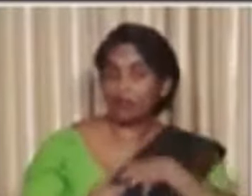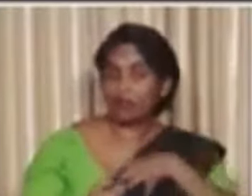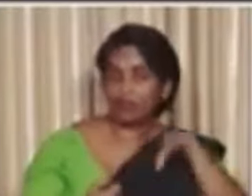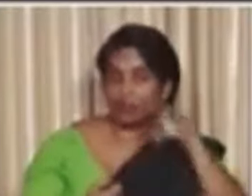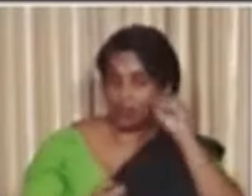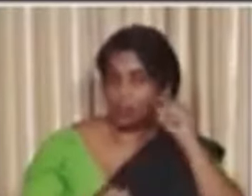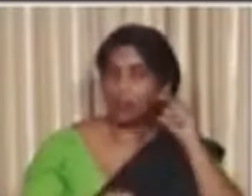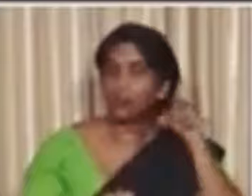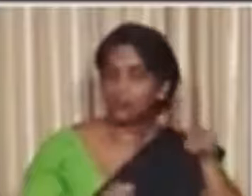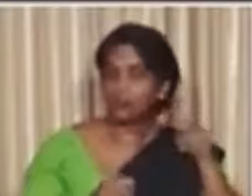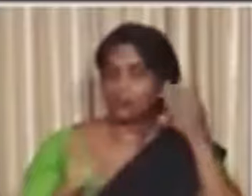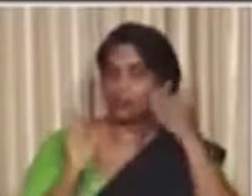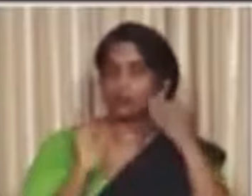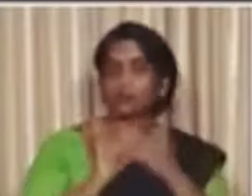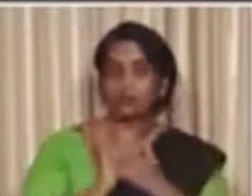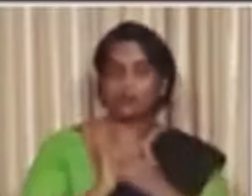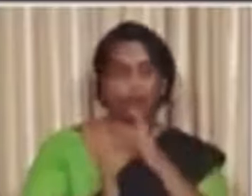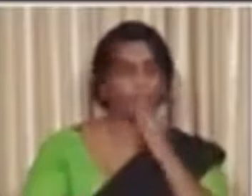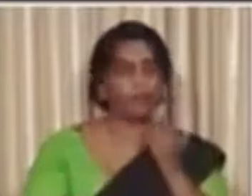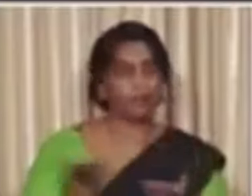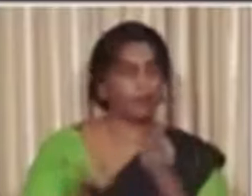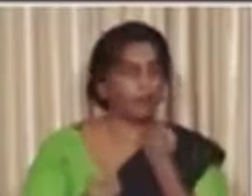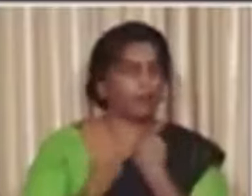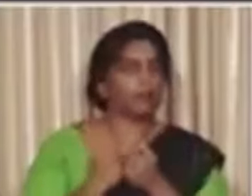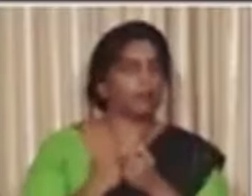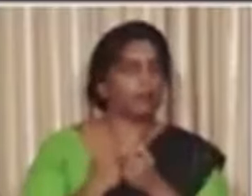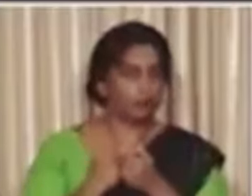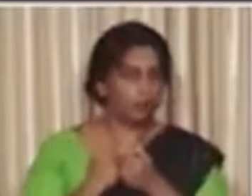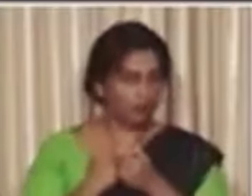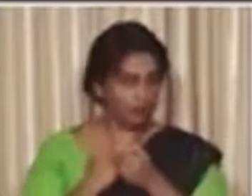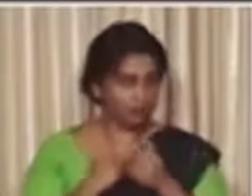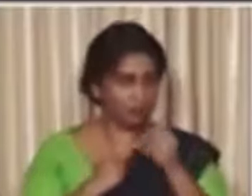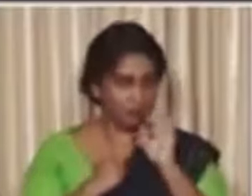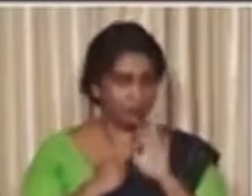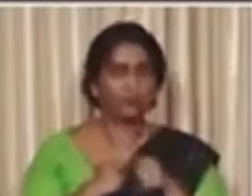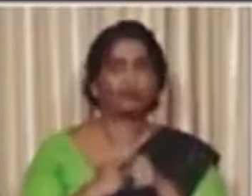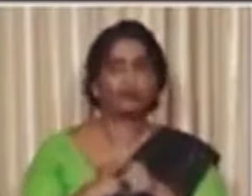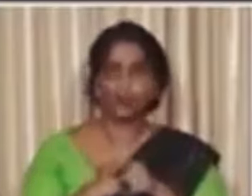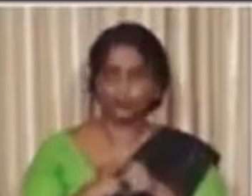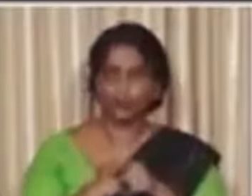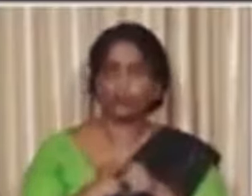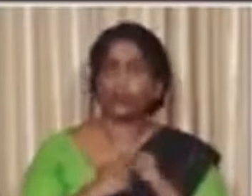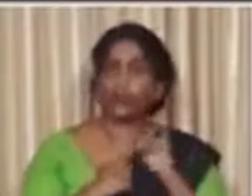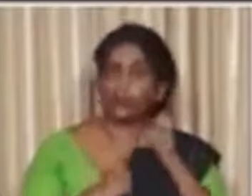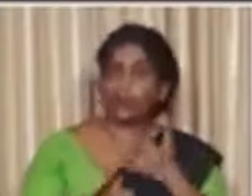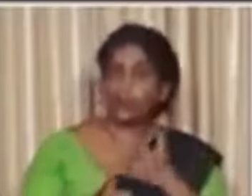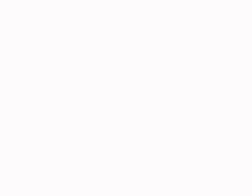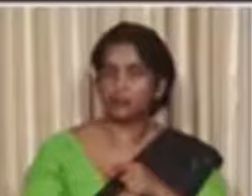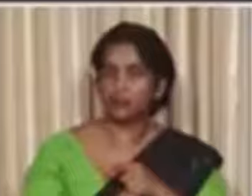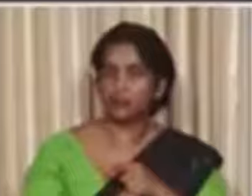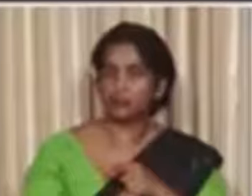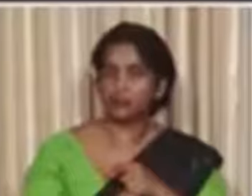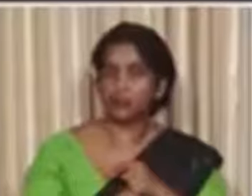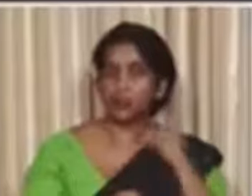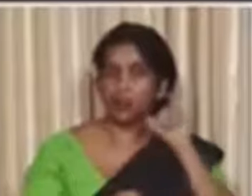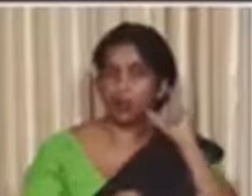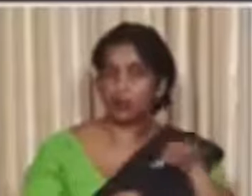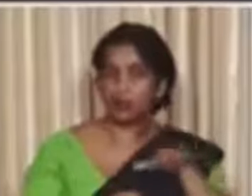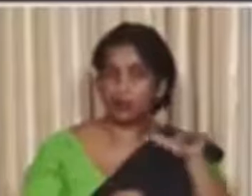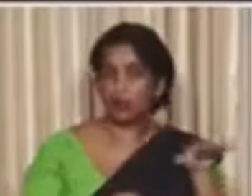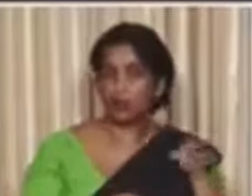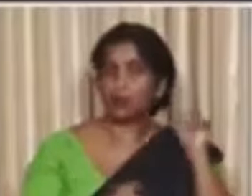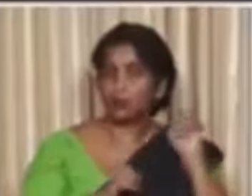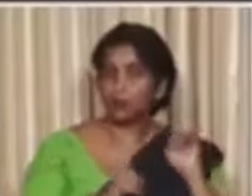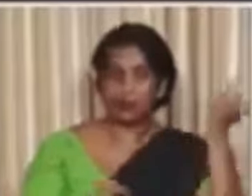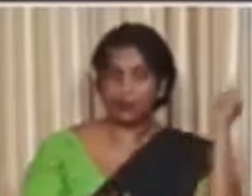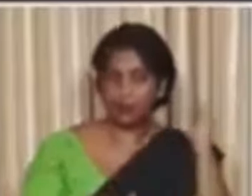ඒ නිසා ඒක ගැන අපක්ෂපාතී පරීක්ෂණයක් පවත්වන්න මොකද යම් හැඟීමක් තියෙනවා මේ කොළඹ ප්‍රදේශයට ඒ